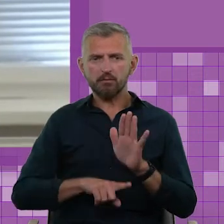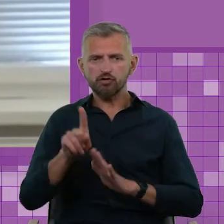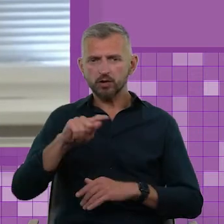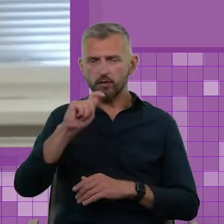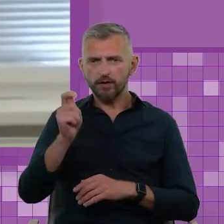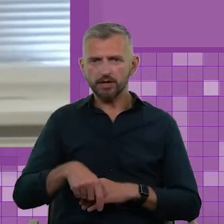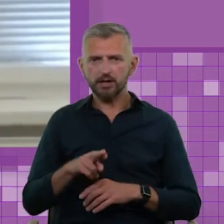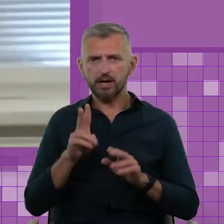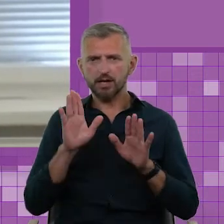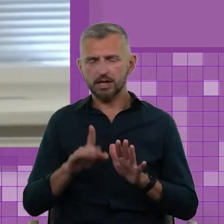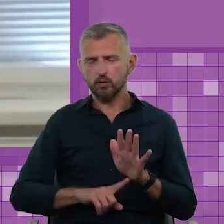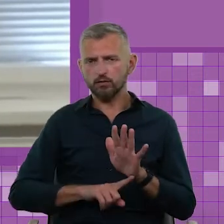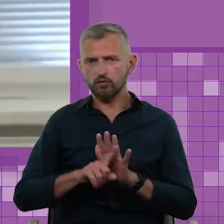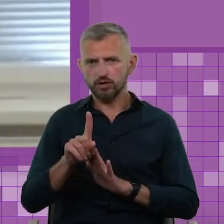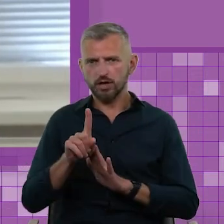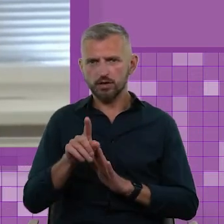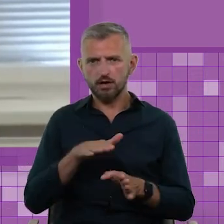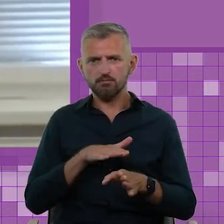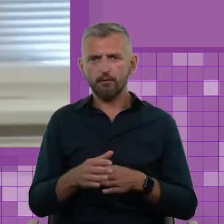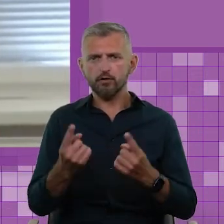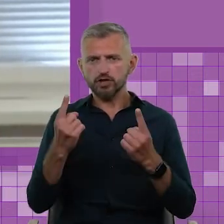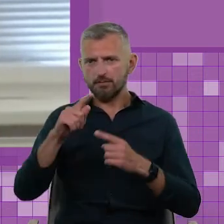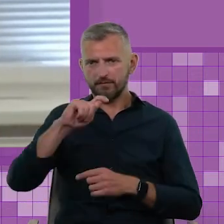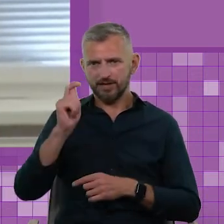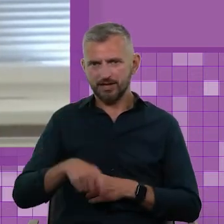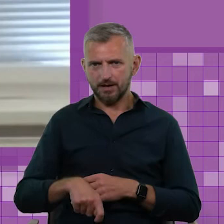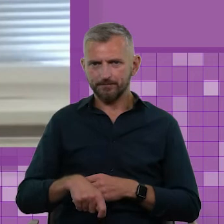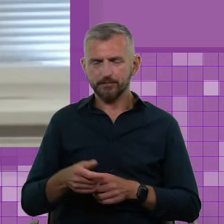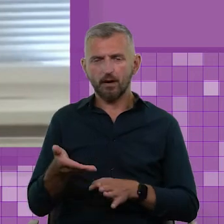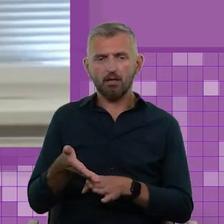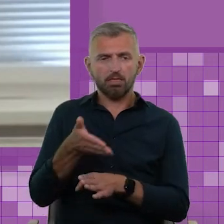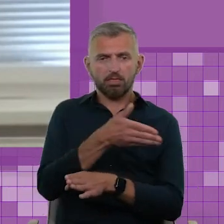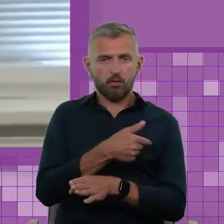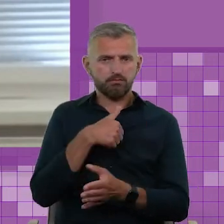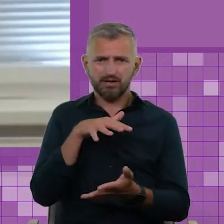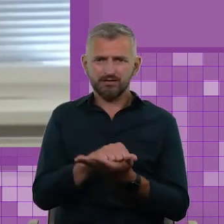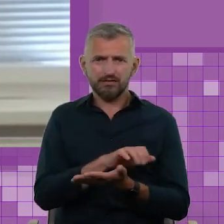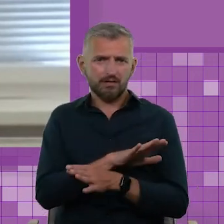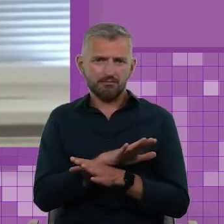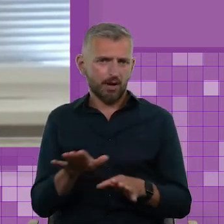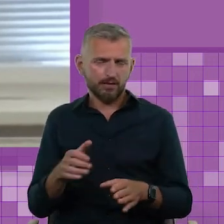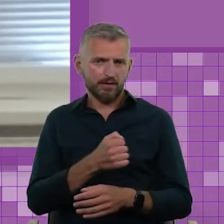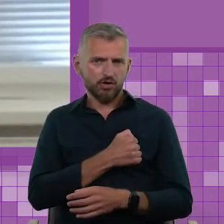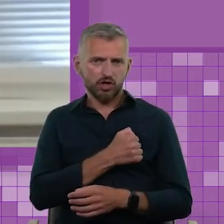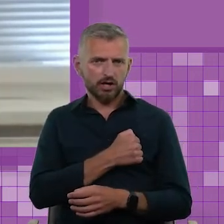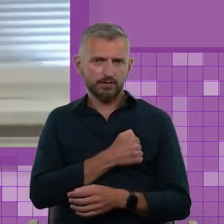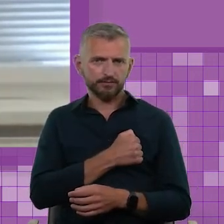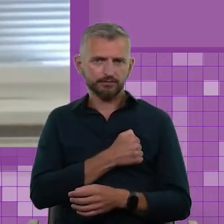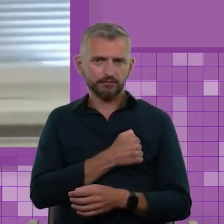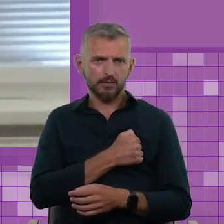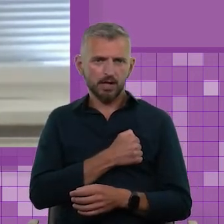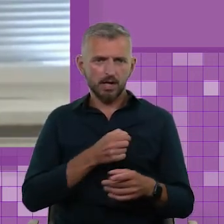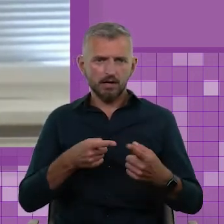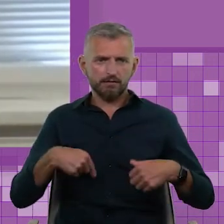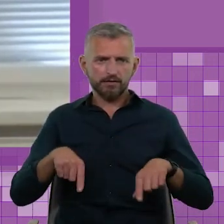війни, як тільки розпочалась повномасштабна війна. До цього ми не займалися, на жаль, в